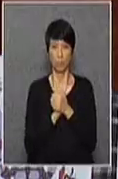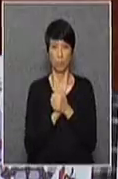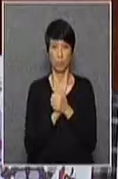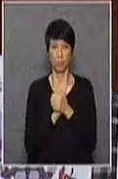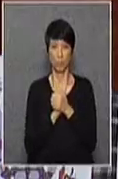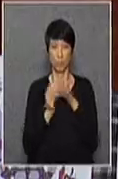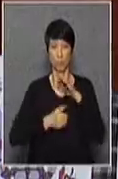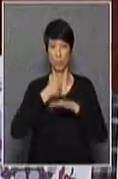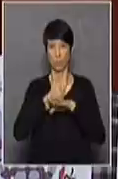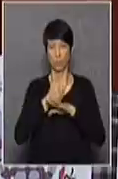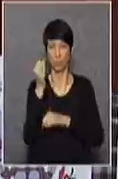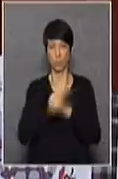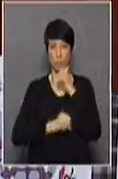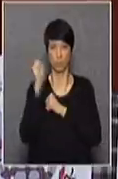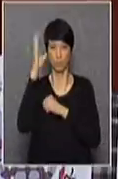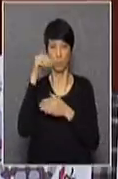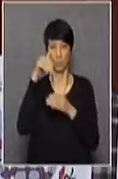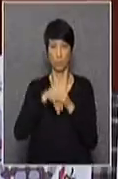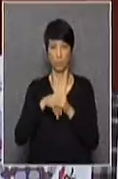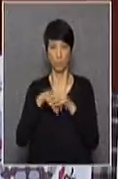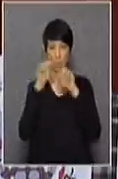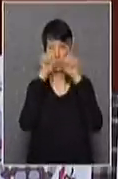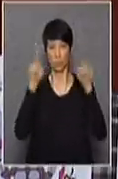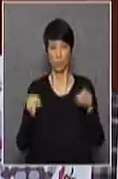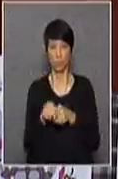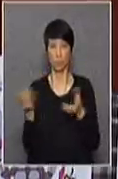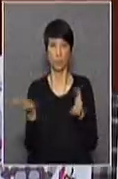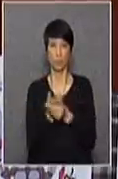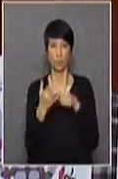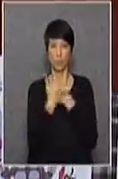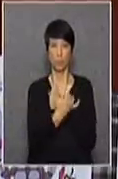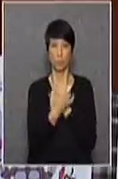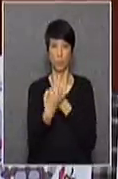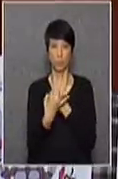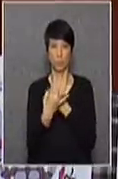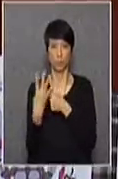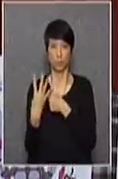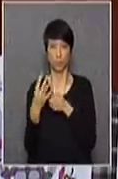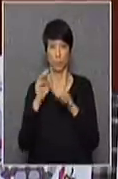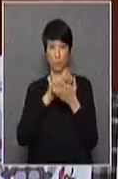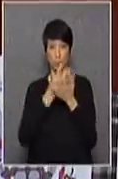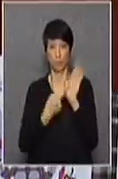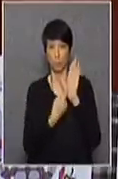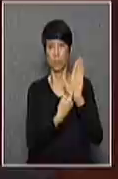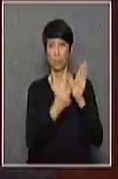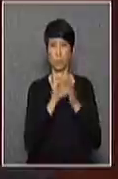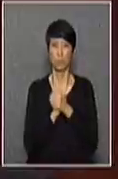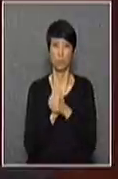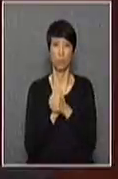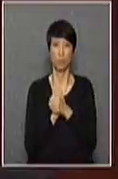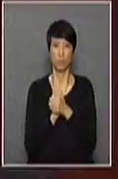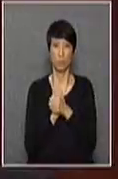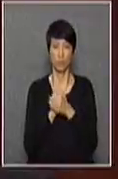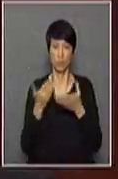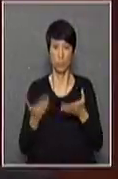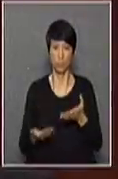席，我動議通過會議講稿附錄以上的第634項修正案。 現在各位